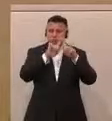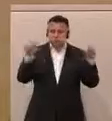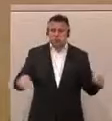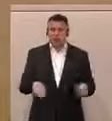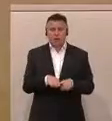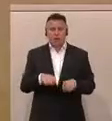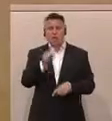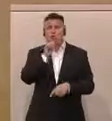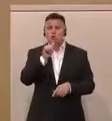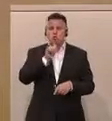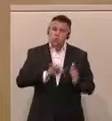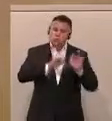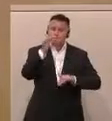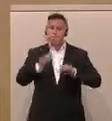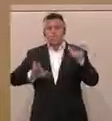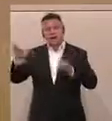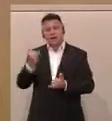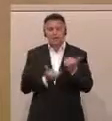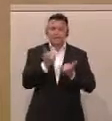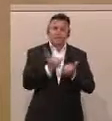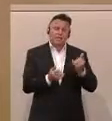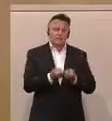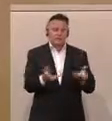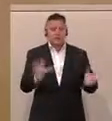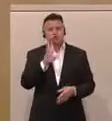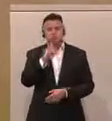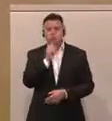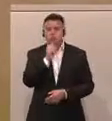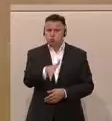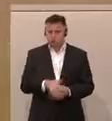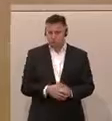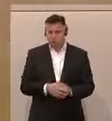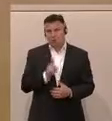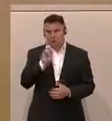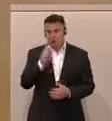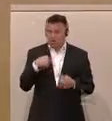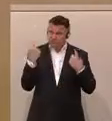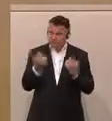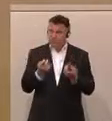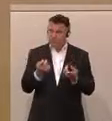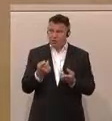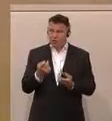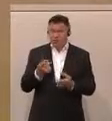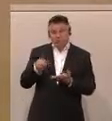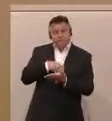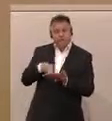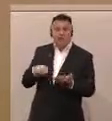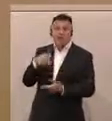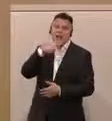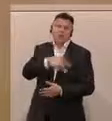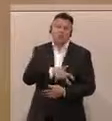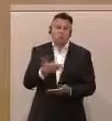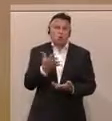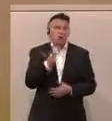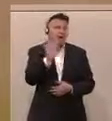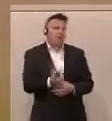irgendwelchen grünen Bergen und bunten Wiesen, wir für unsere Umwelt oder so, wählt SPÖ,